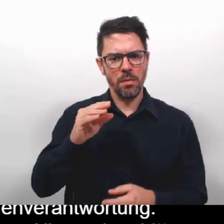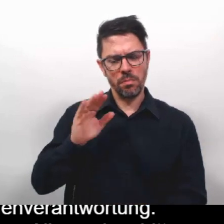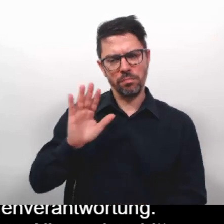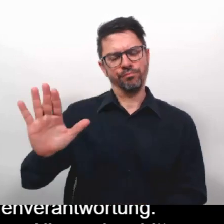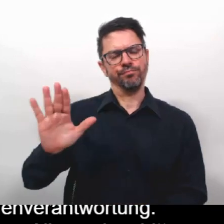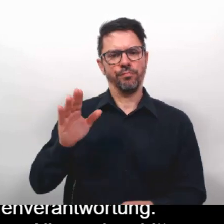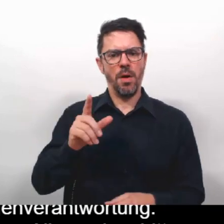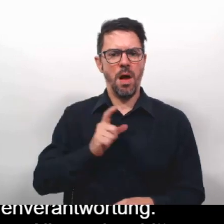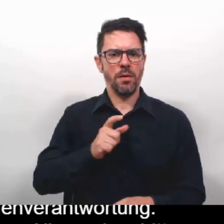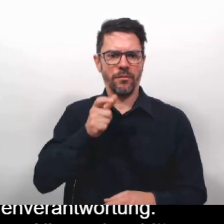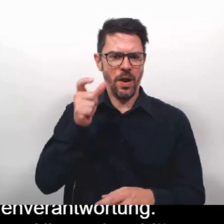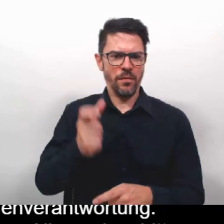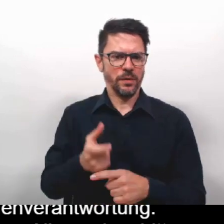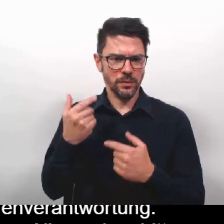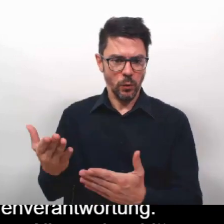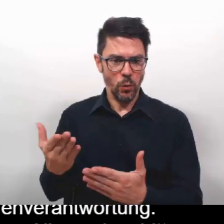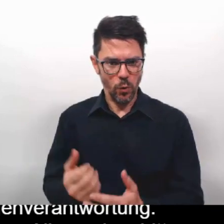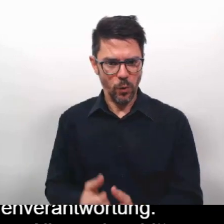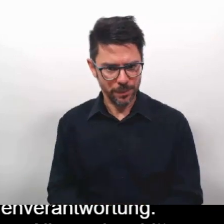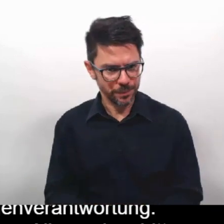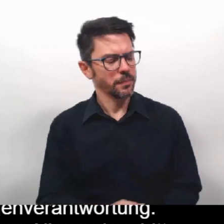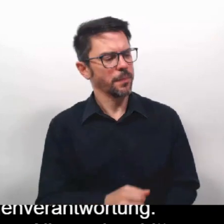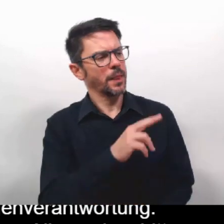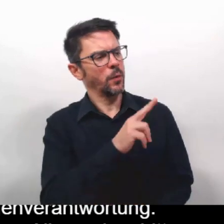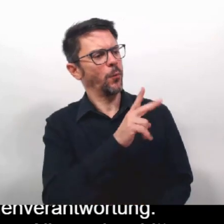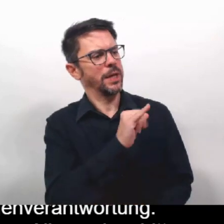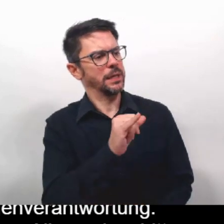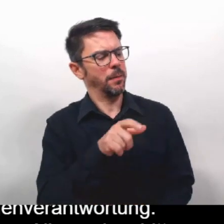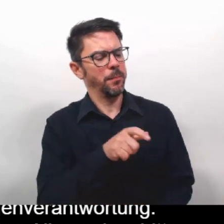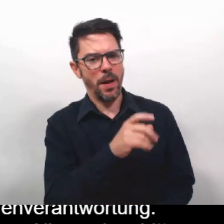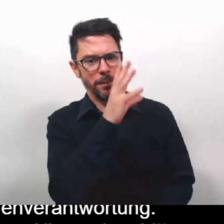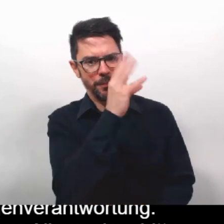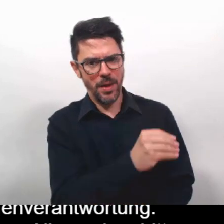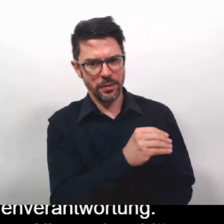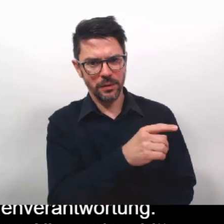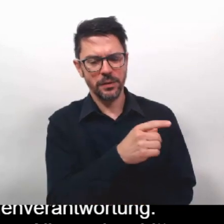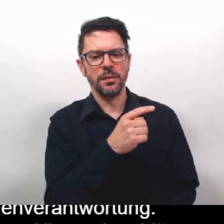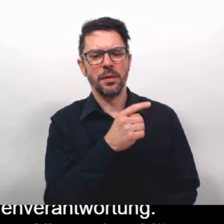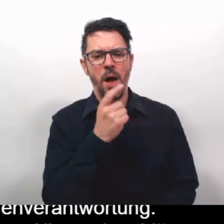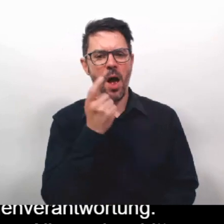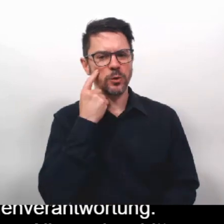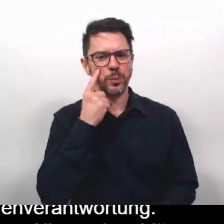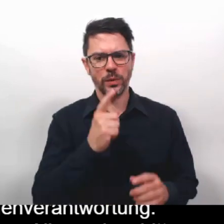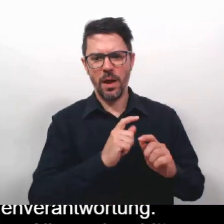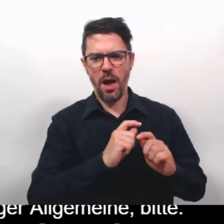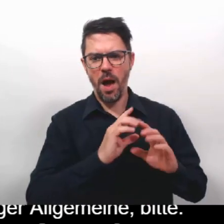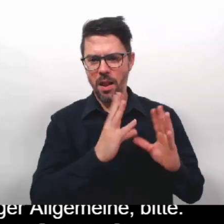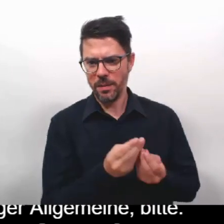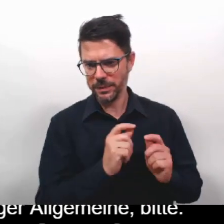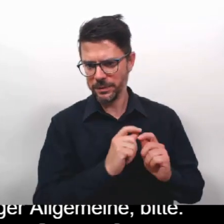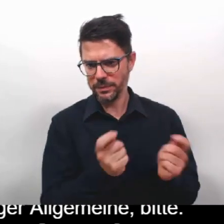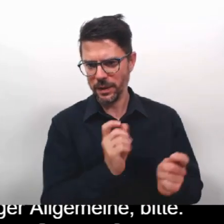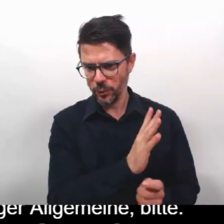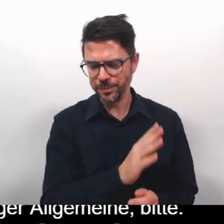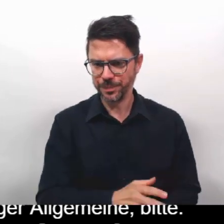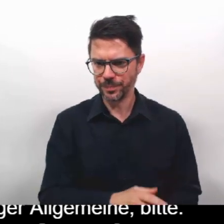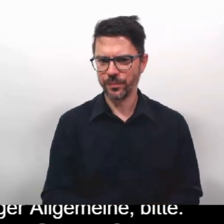die zum Teil prekäre Lage des akademischen Mittelbaus zu verbessern? Das wären meine Fragen an Sie.